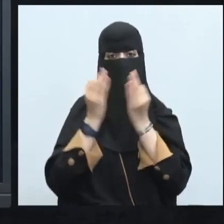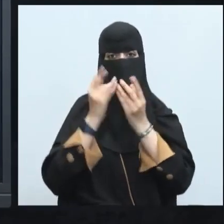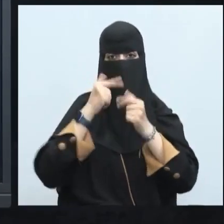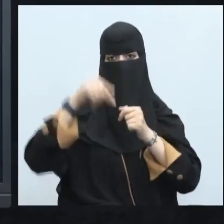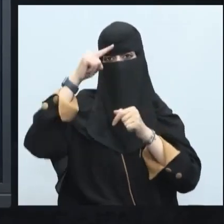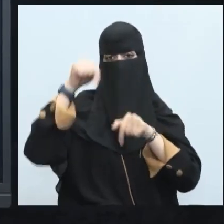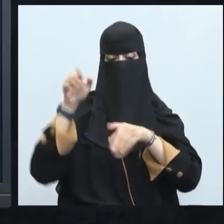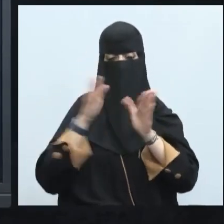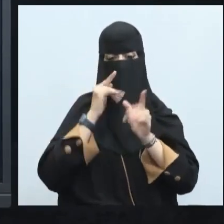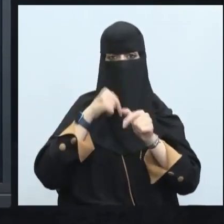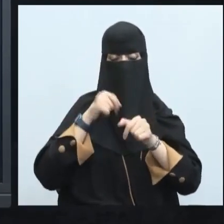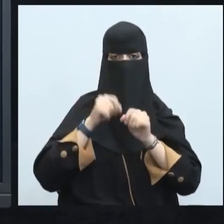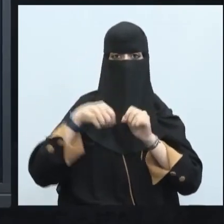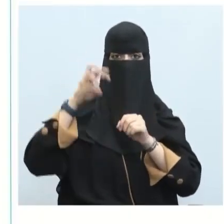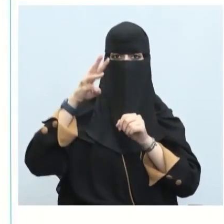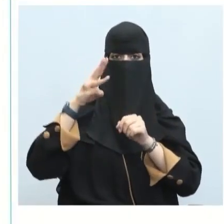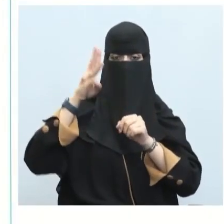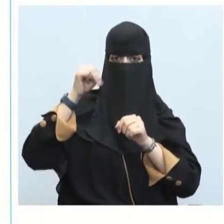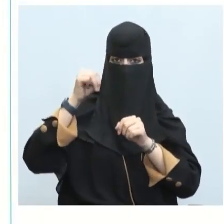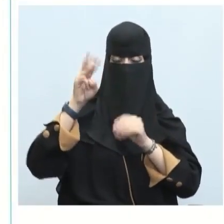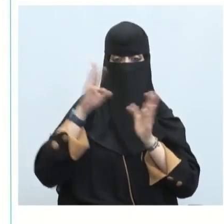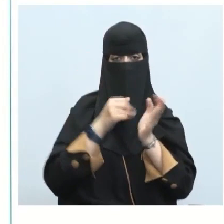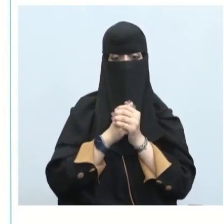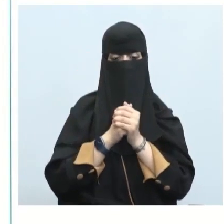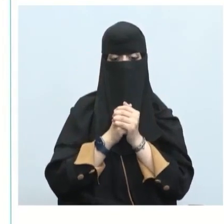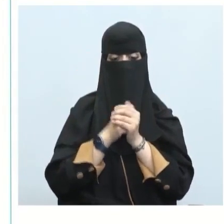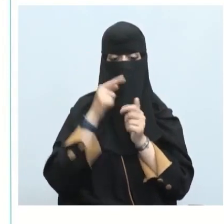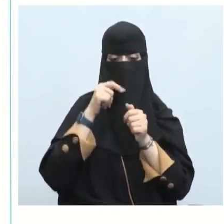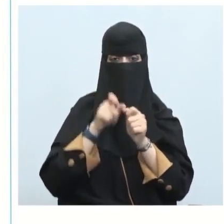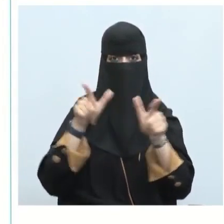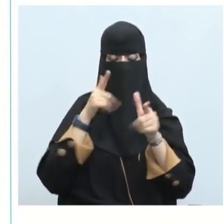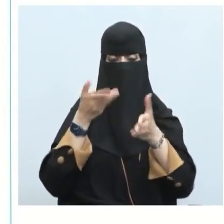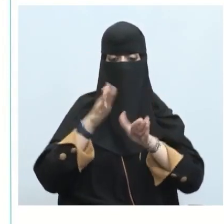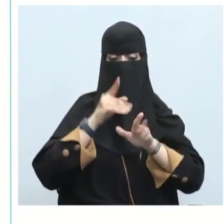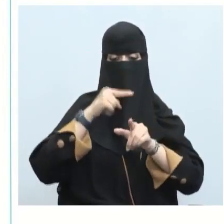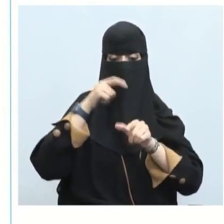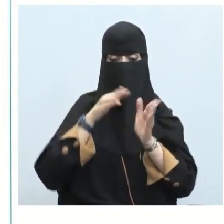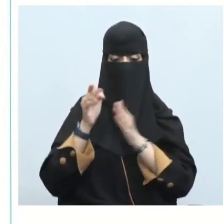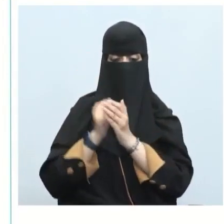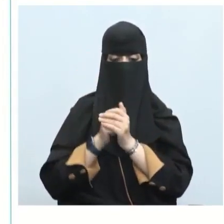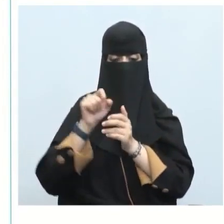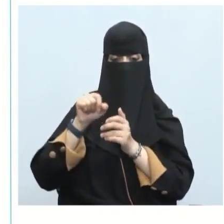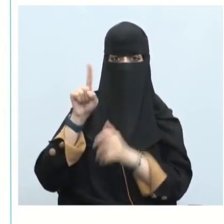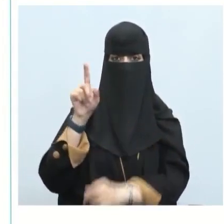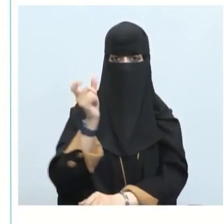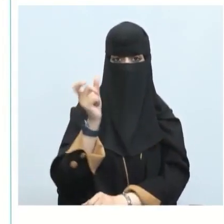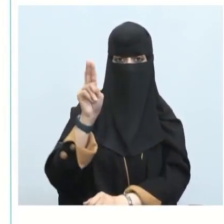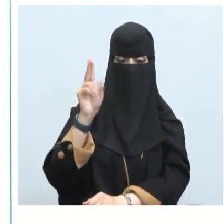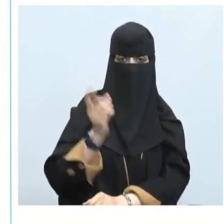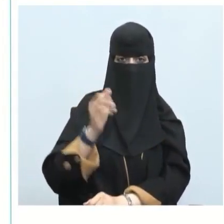مثل البنترست والانستغرام اذا من الشائع نشره على منصات التواصل الاجتماعي مثل منصه